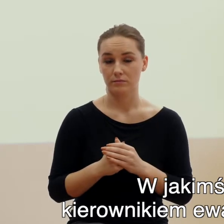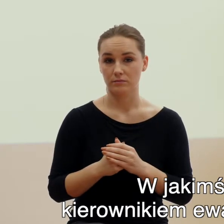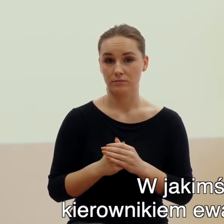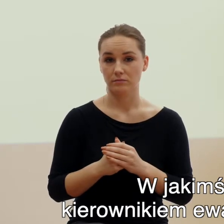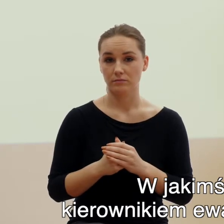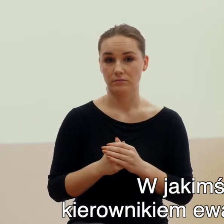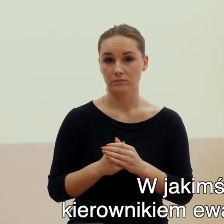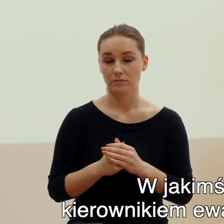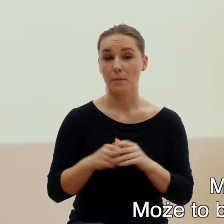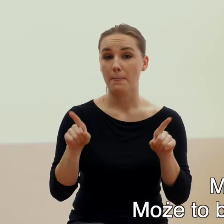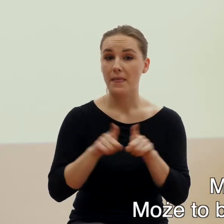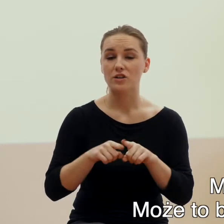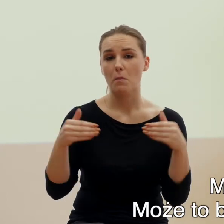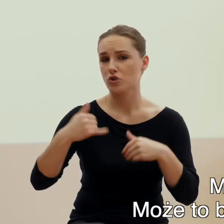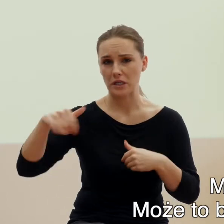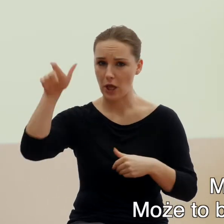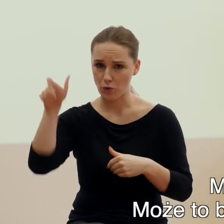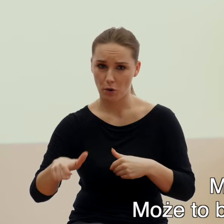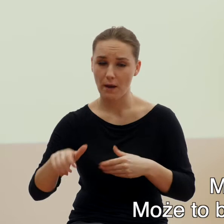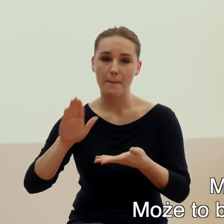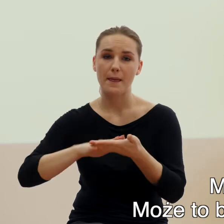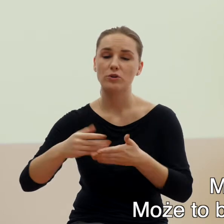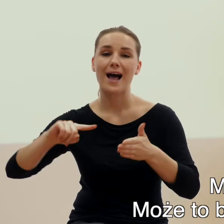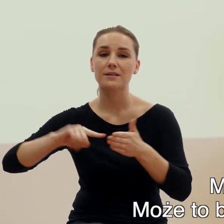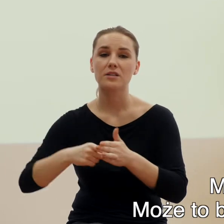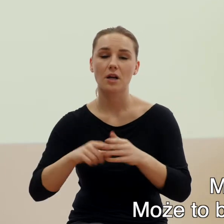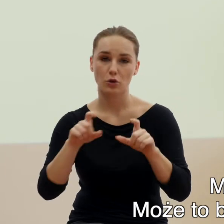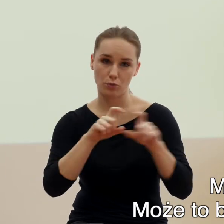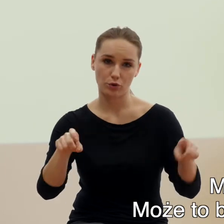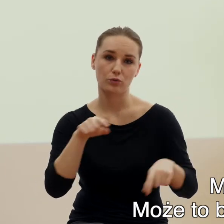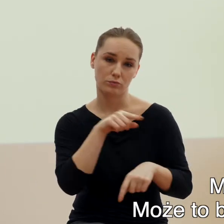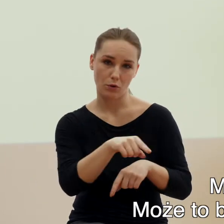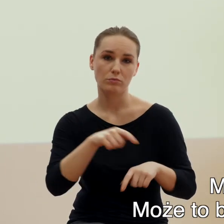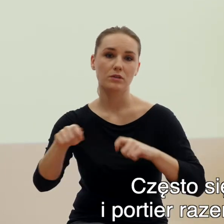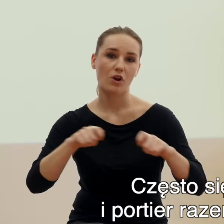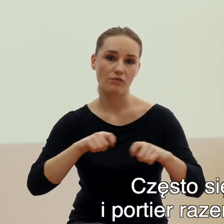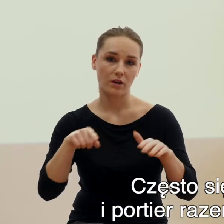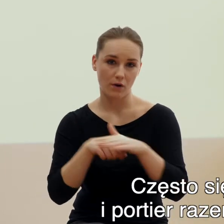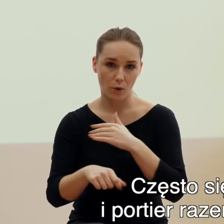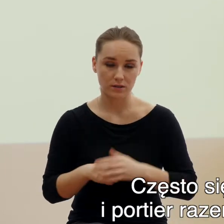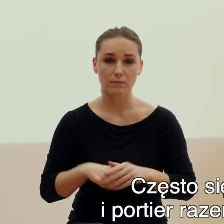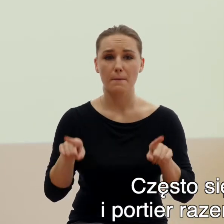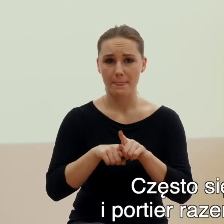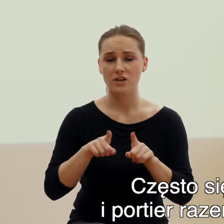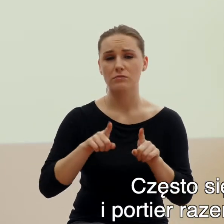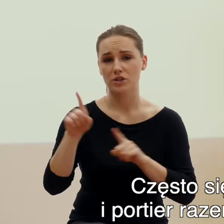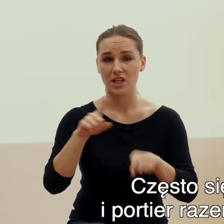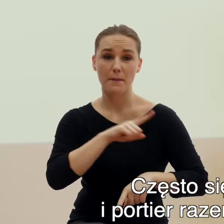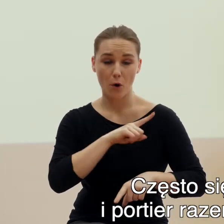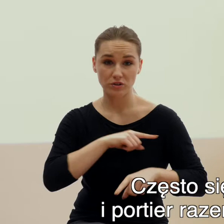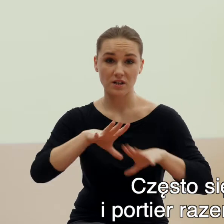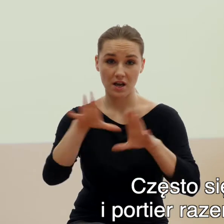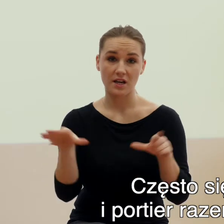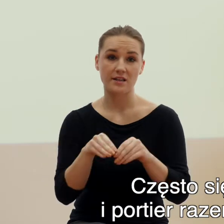kiedy następuje zagrożenie. Może to być jednak inna osoba, może to być na przykład administrator budynku. Często się tak zdarza, że i administrator budynku, i